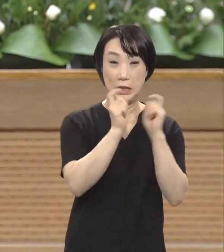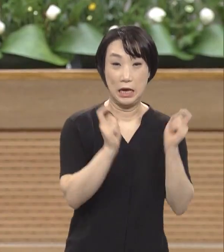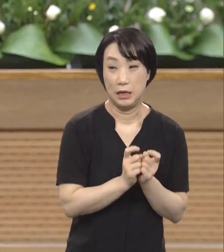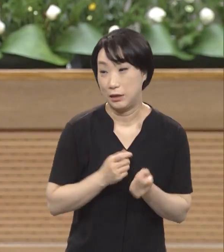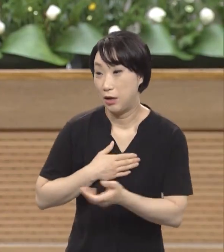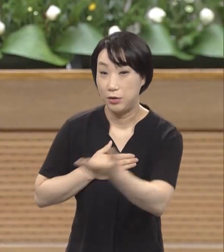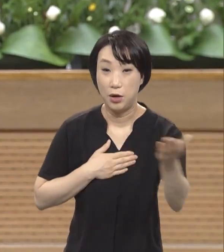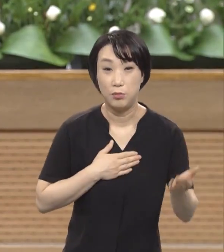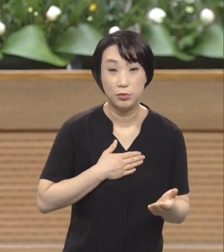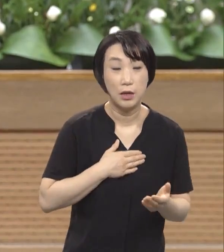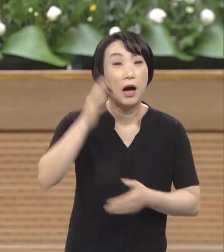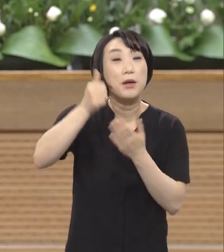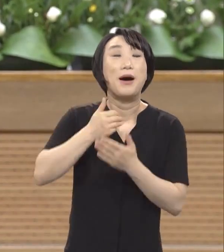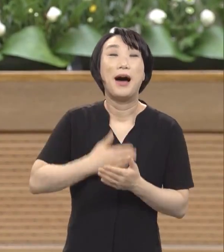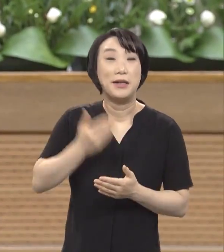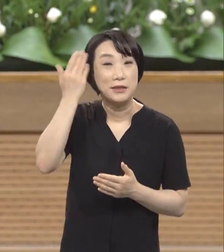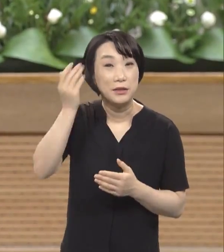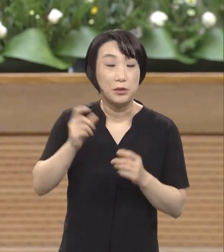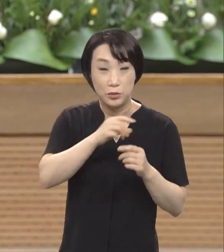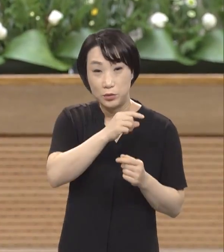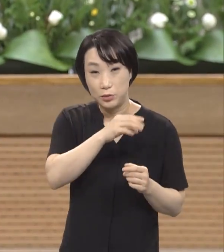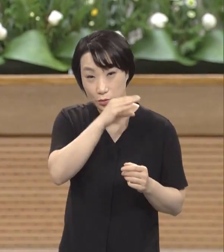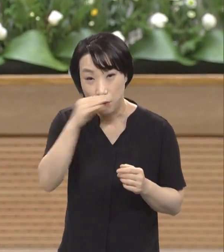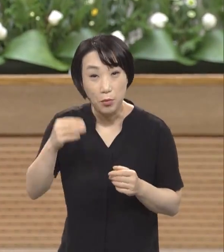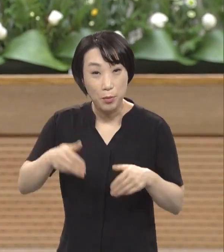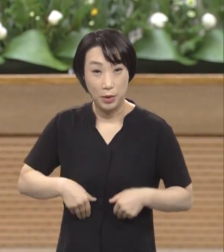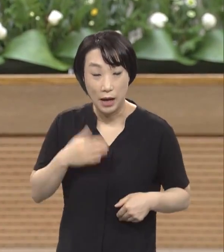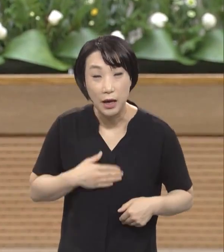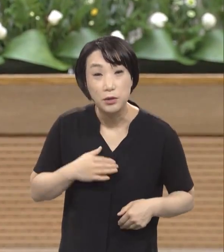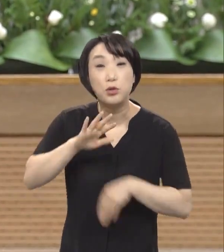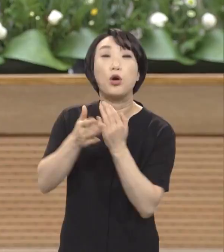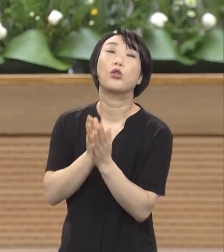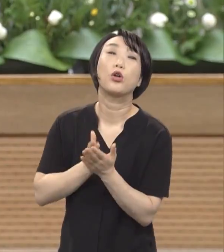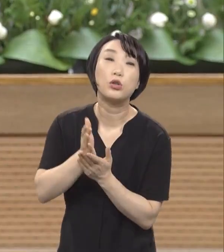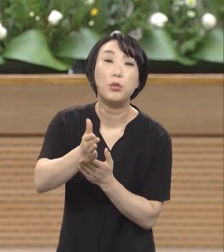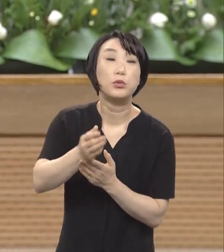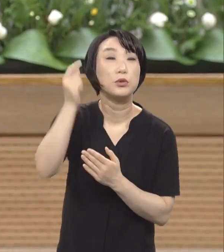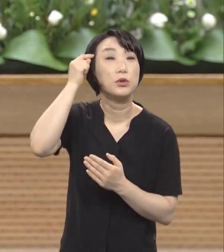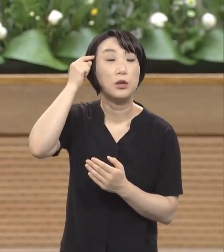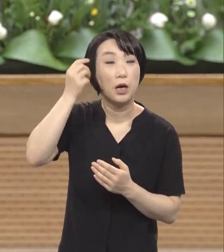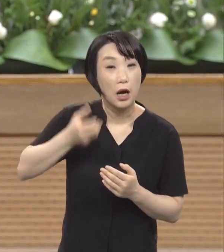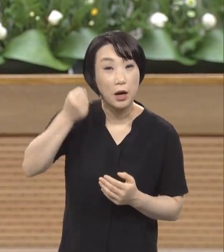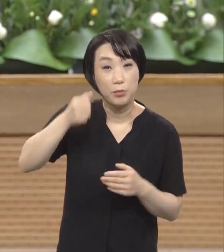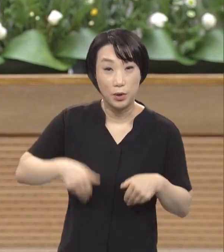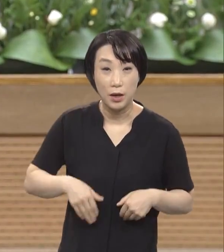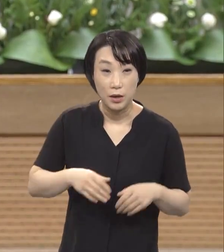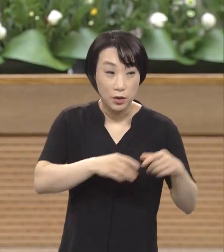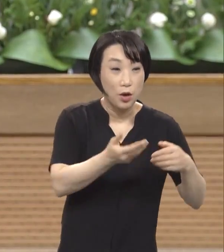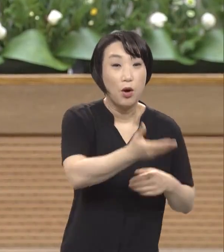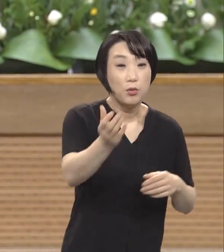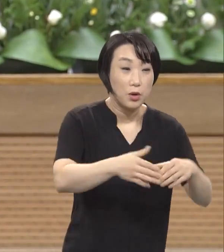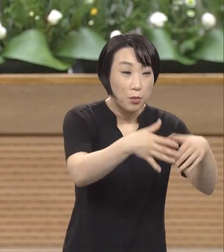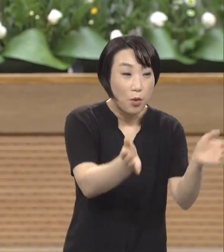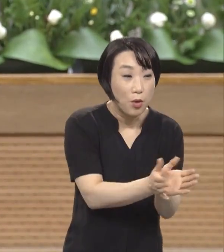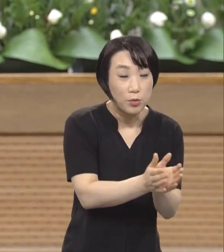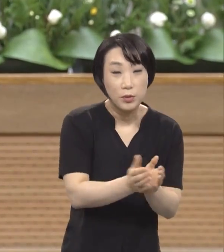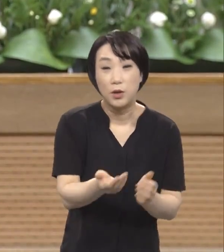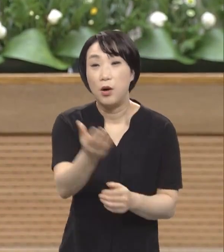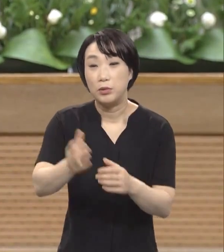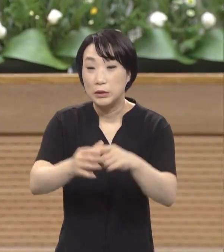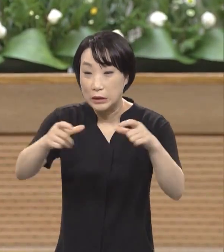개인에게도 똑바로 가져야 되고 성경대로 가져야 되고 구역에도 기관에도 똑바로 가져야